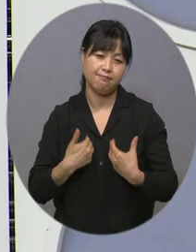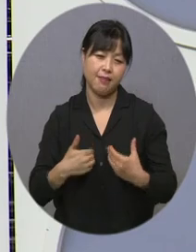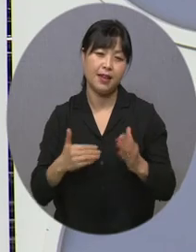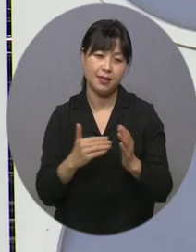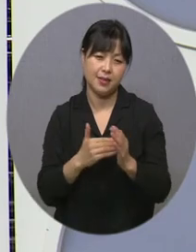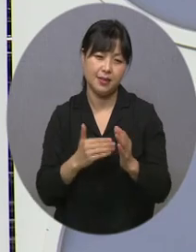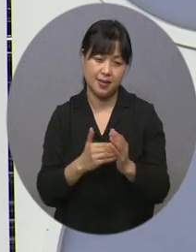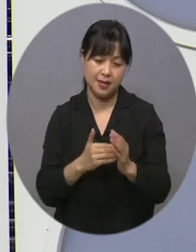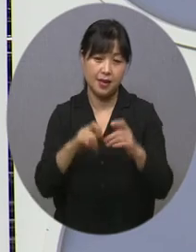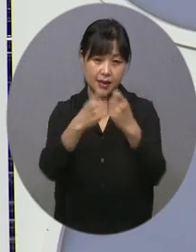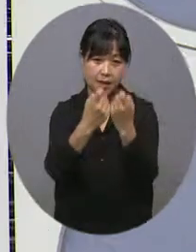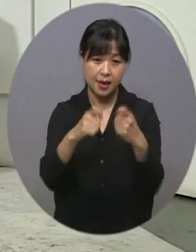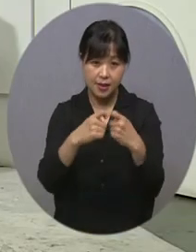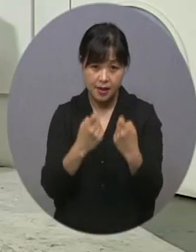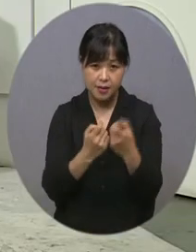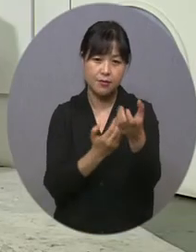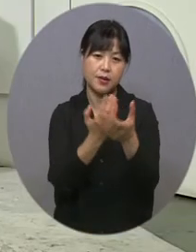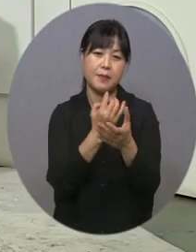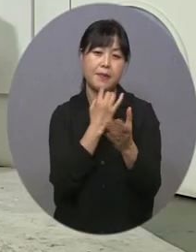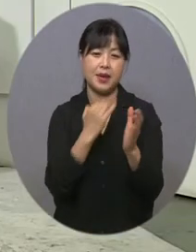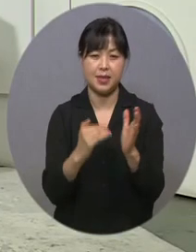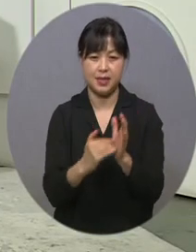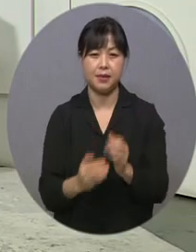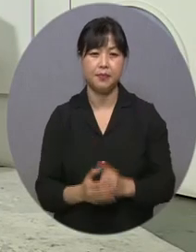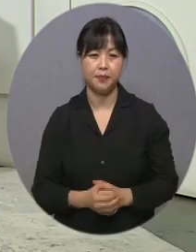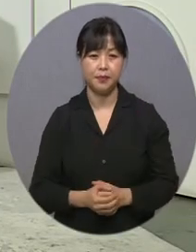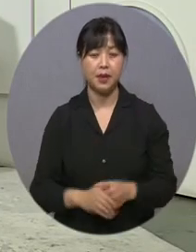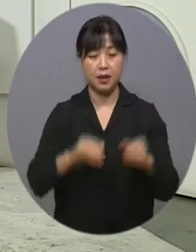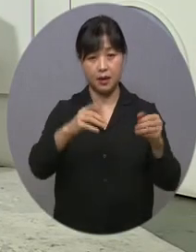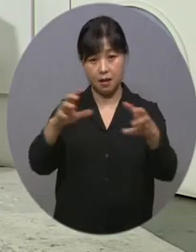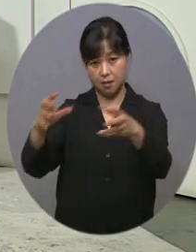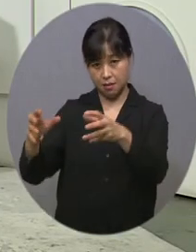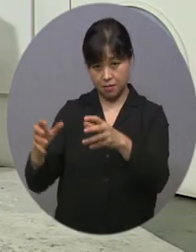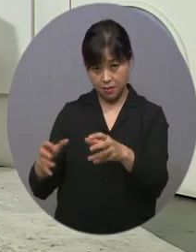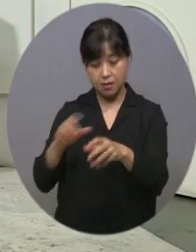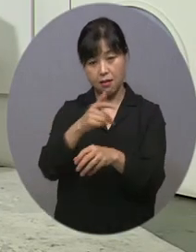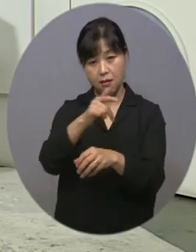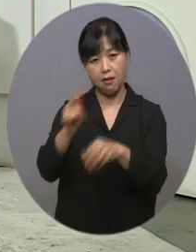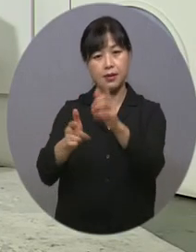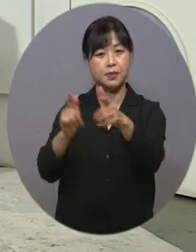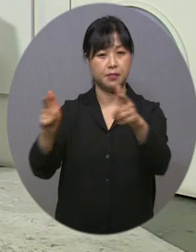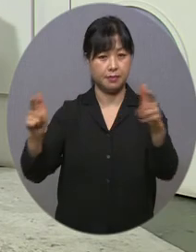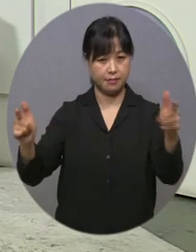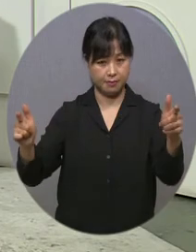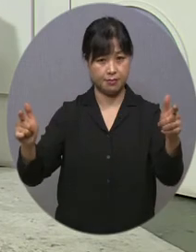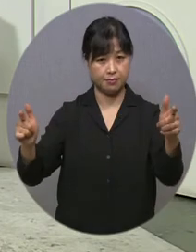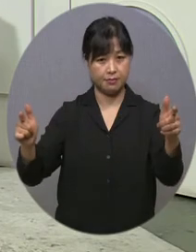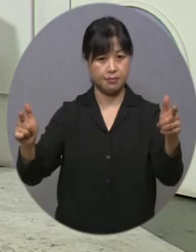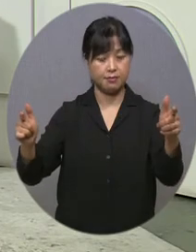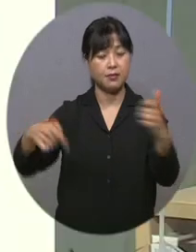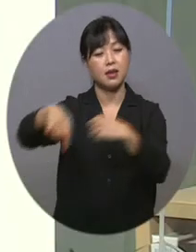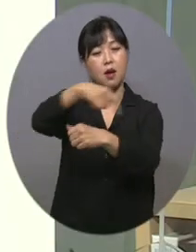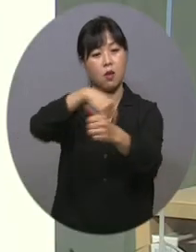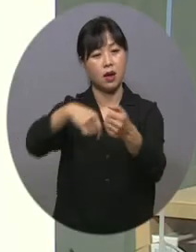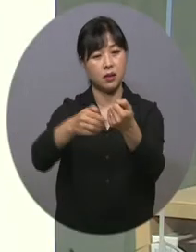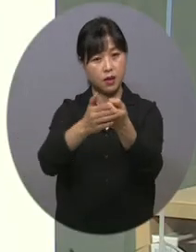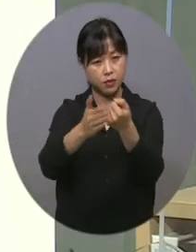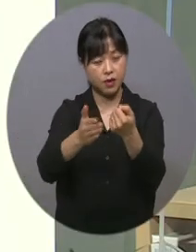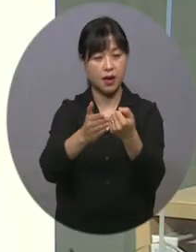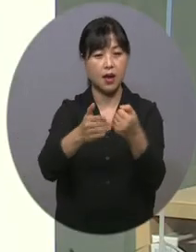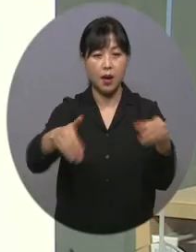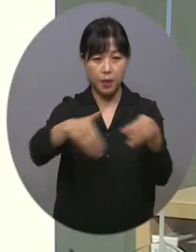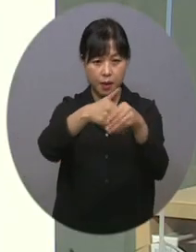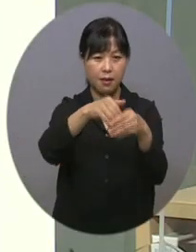민간 교류만 조금 있었고. 네. 그러니까 각 국가마다 여러 가지 형태가 달랐기 때문에 예, 예. 연도는 다